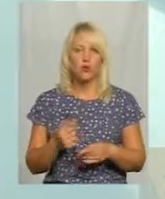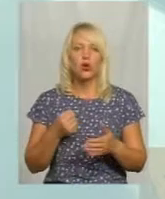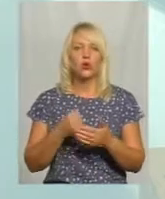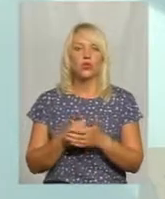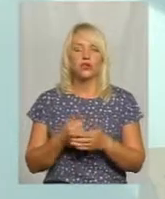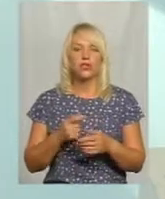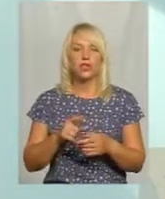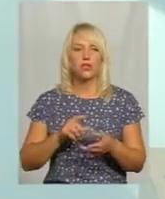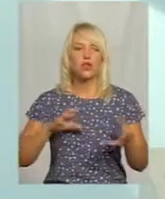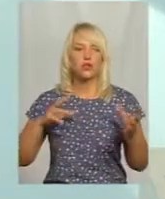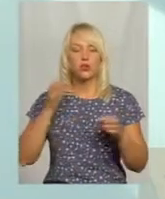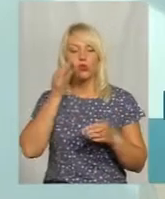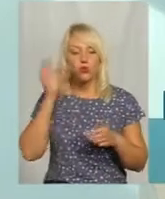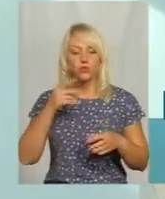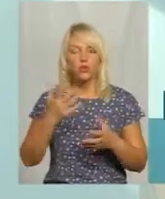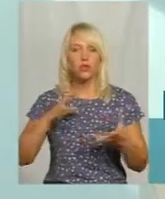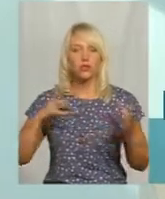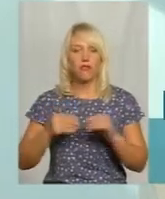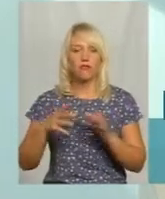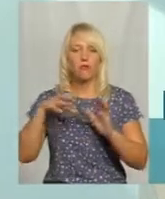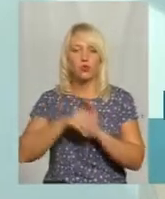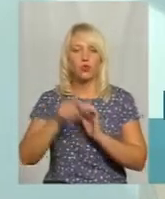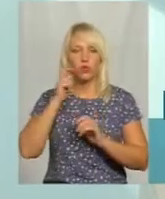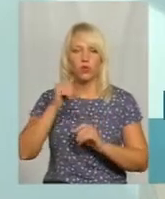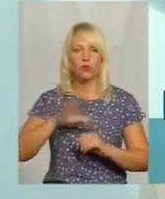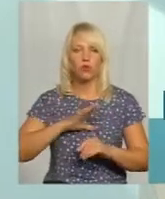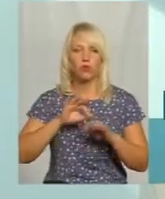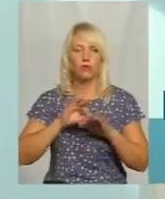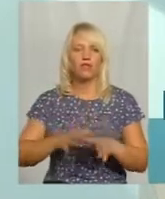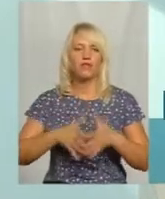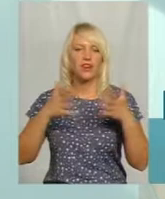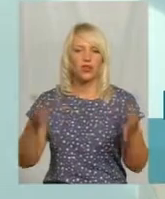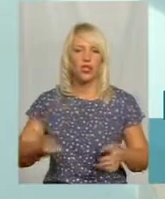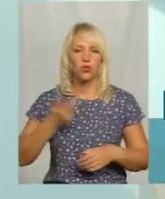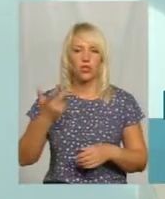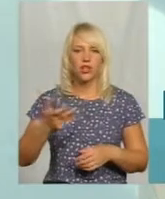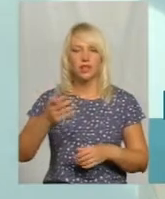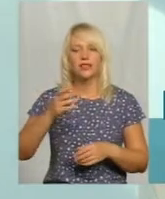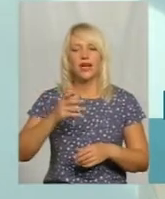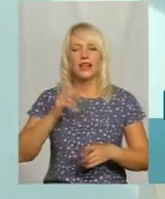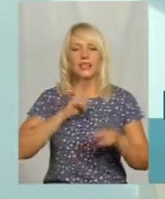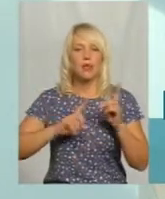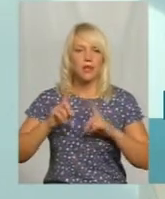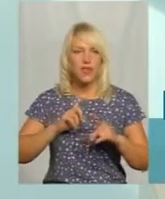їхній узагальнений. В межах України було проведено велику кількість нарад, семінарів.